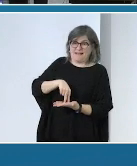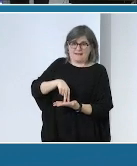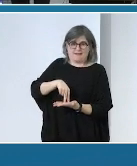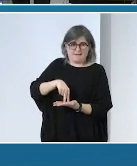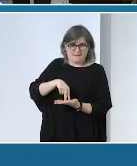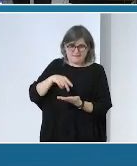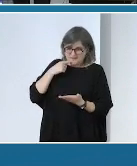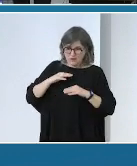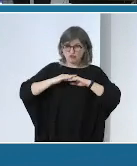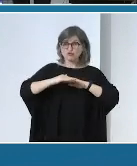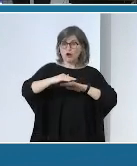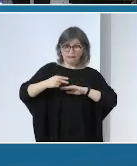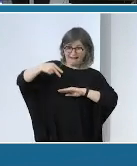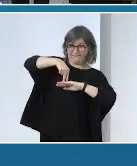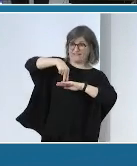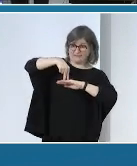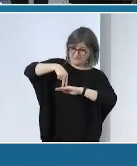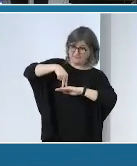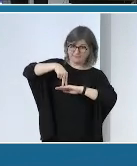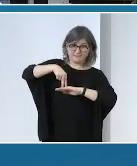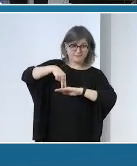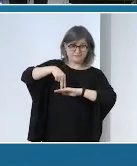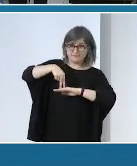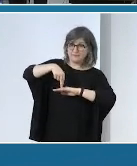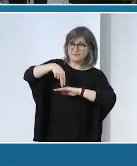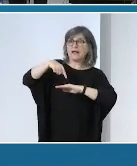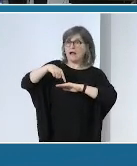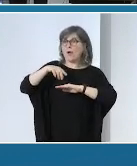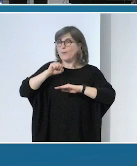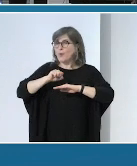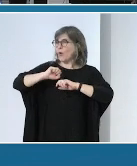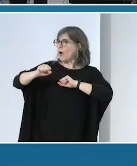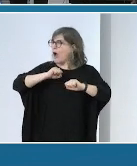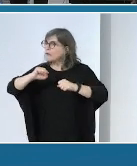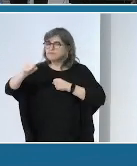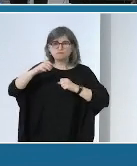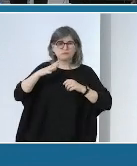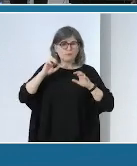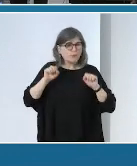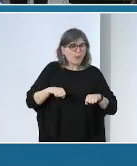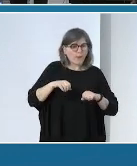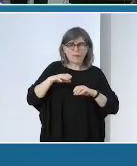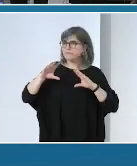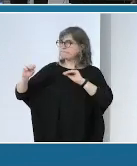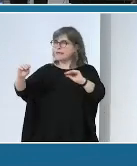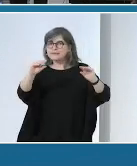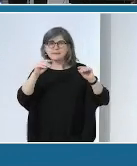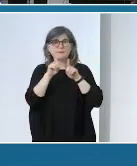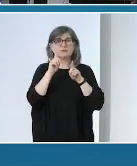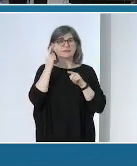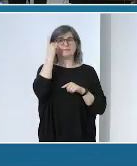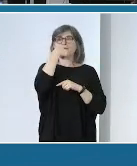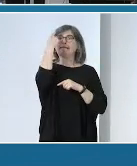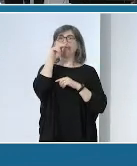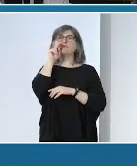Et c'est grâce au système vestibulaire qu'on peut agir dans l'espace, que notre tête, notre